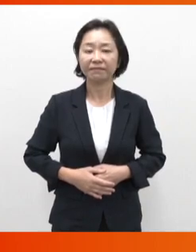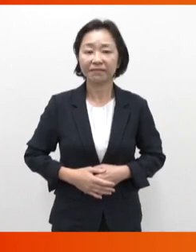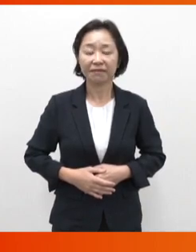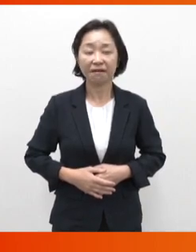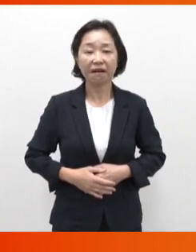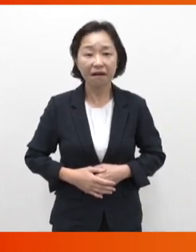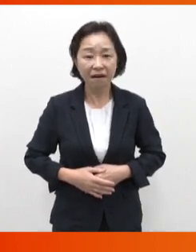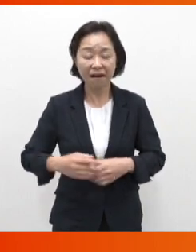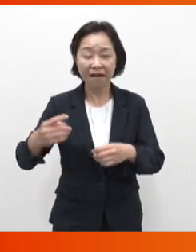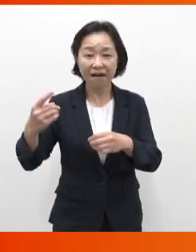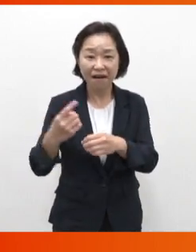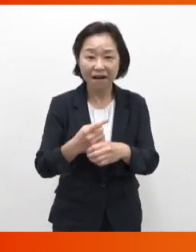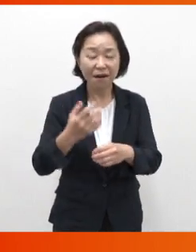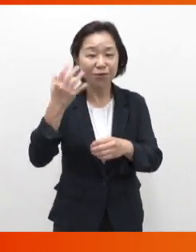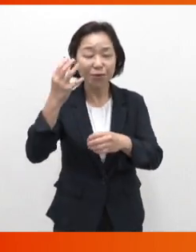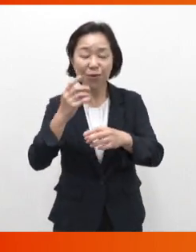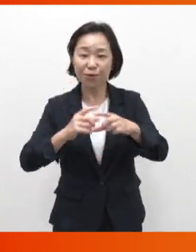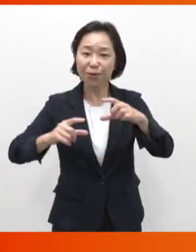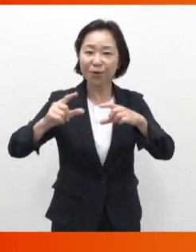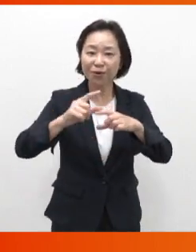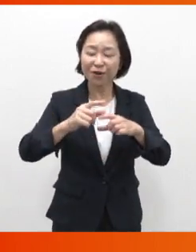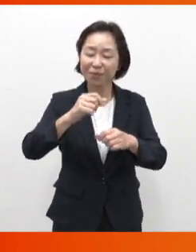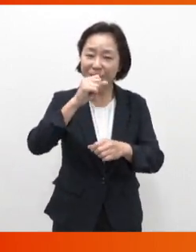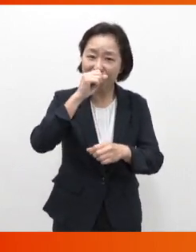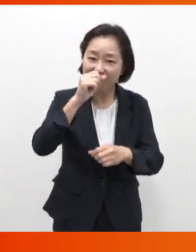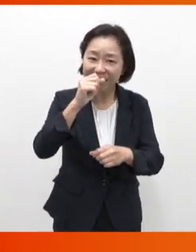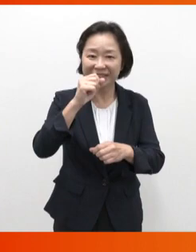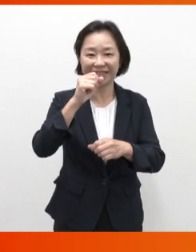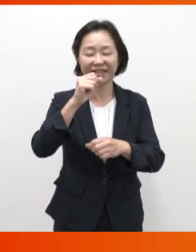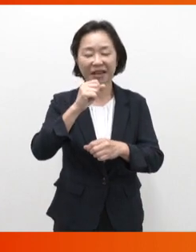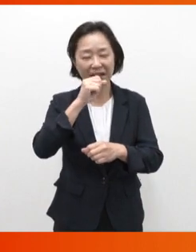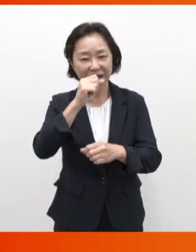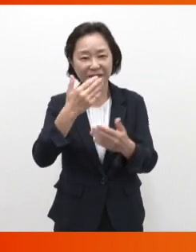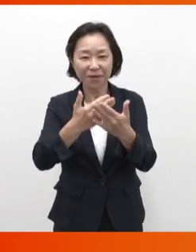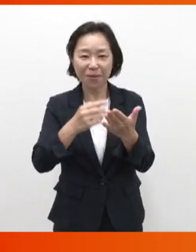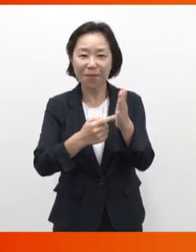思った以上に良かった良かった